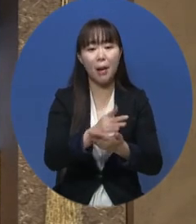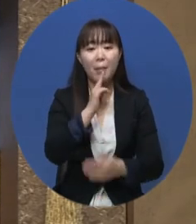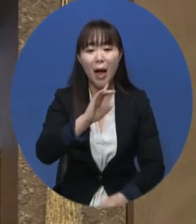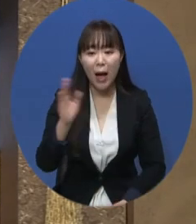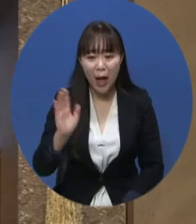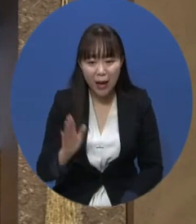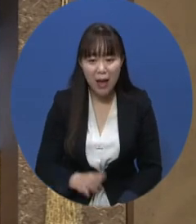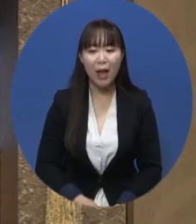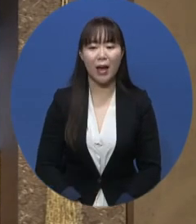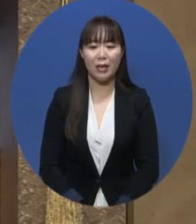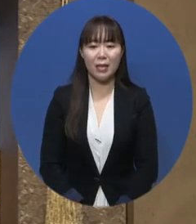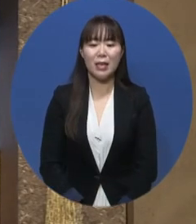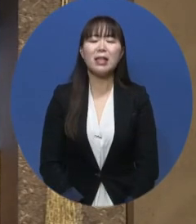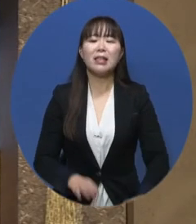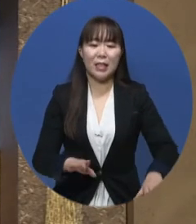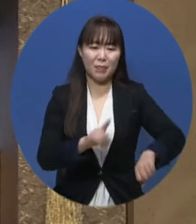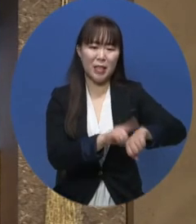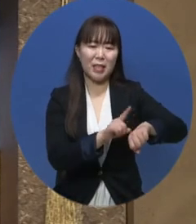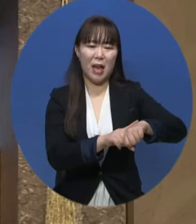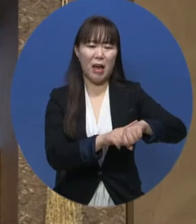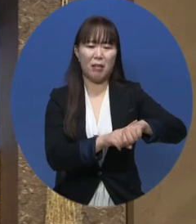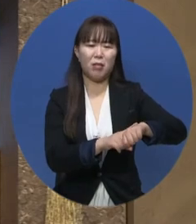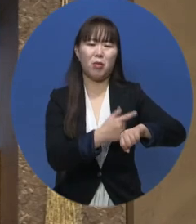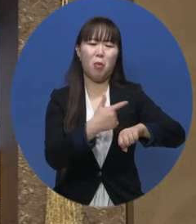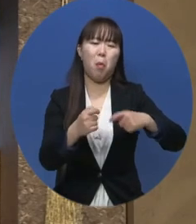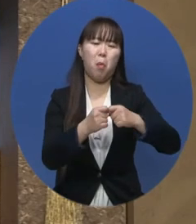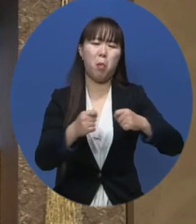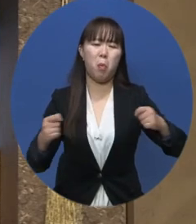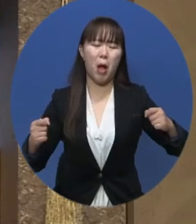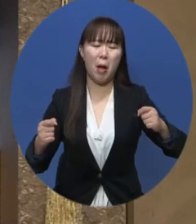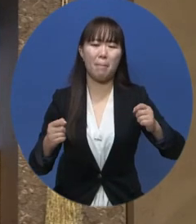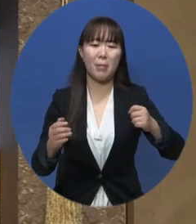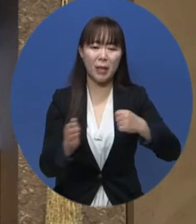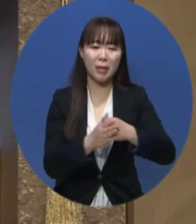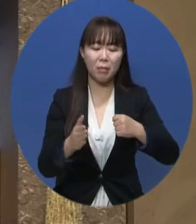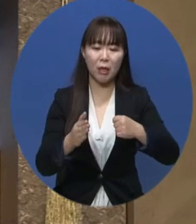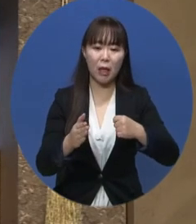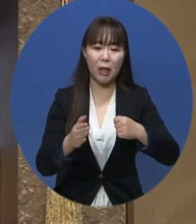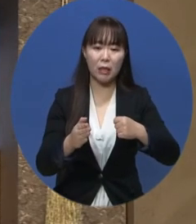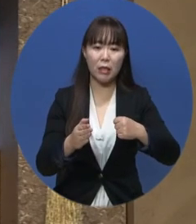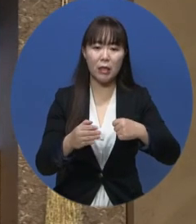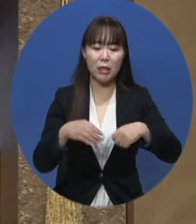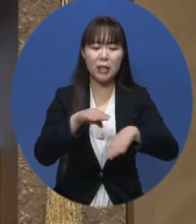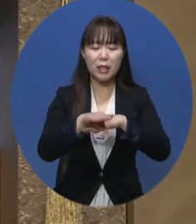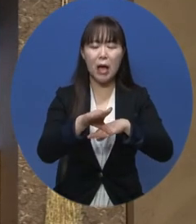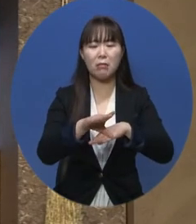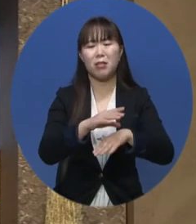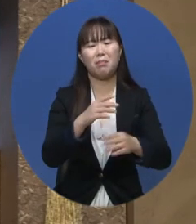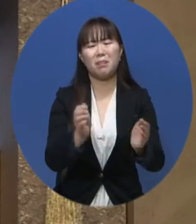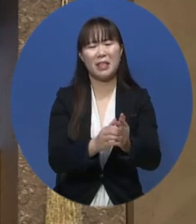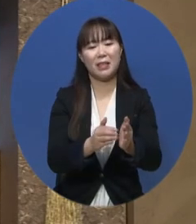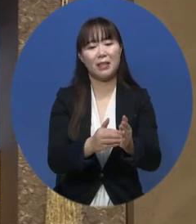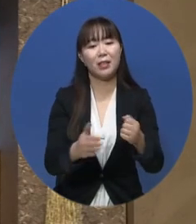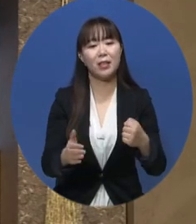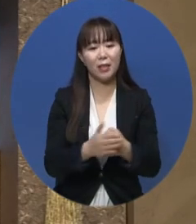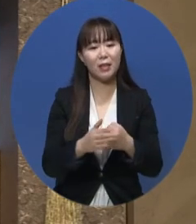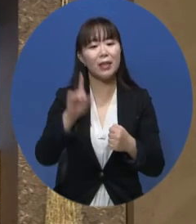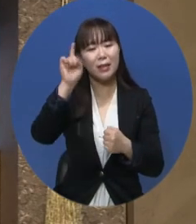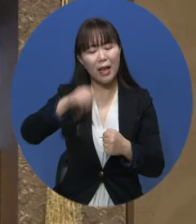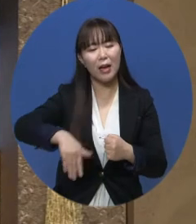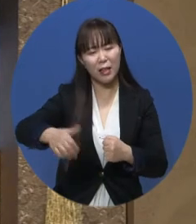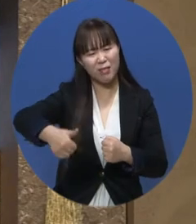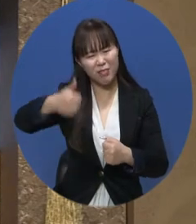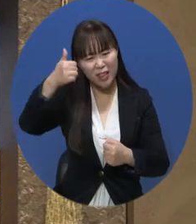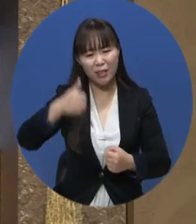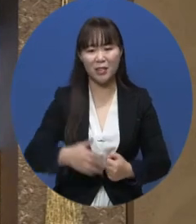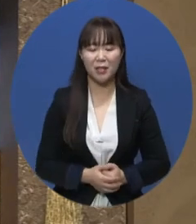아니고요. 예. 지금 막차가 시간이 너무 오래됐으니까 막차가 끊어졌거든요. 네. 그리고 내일